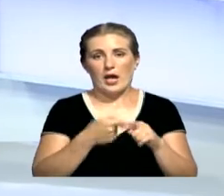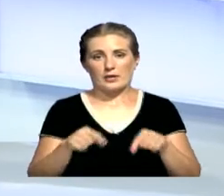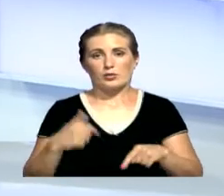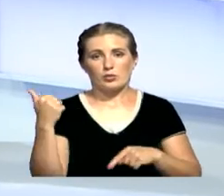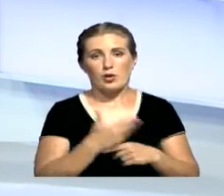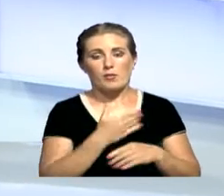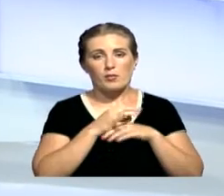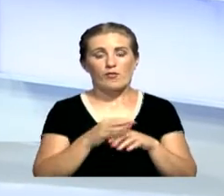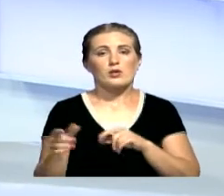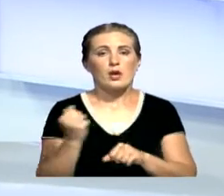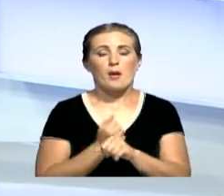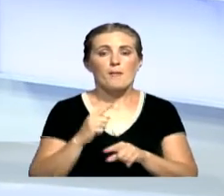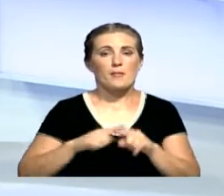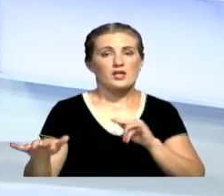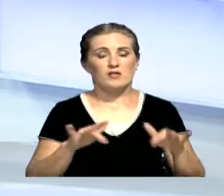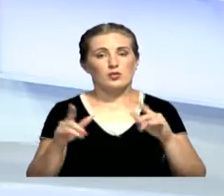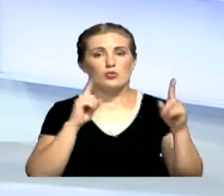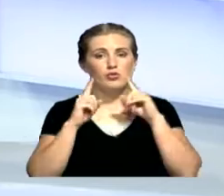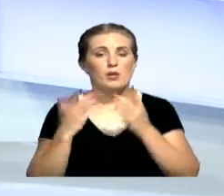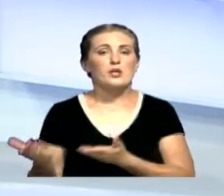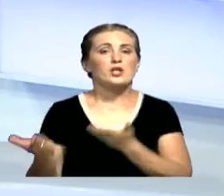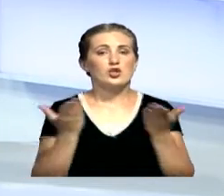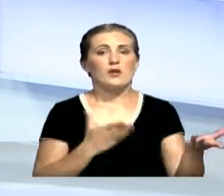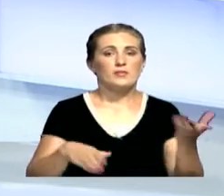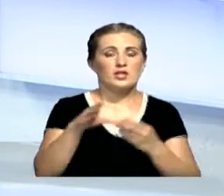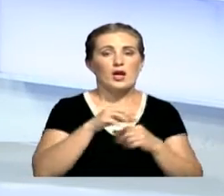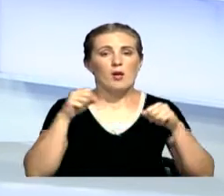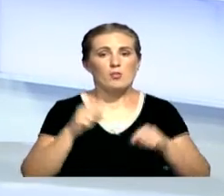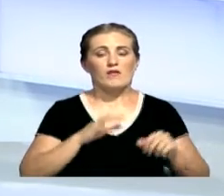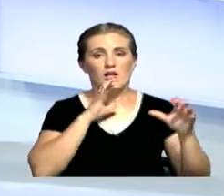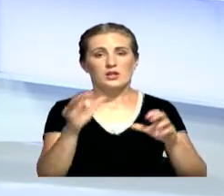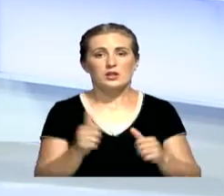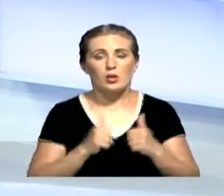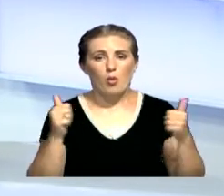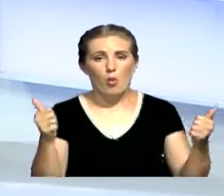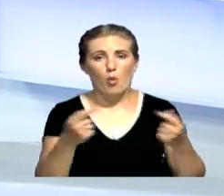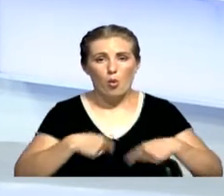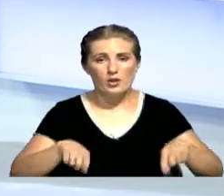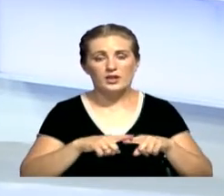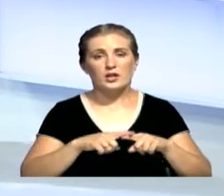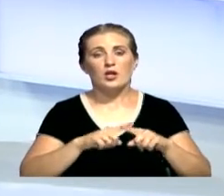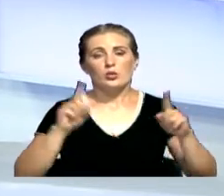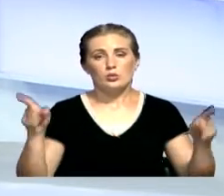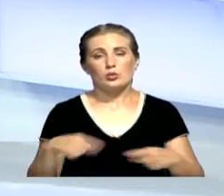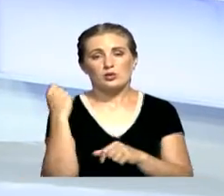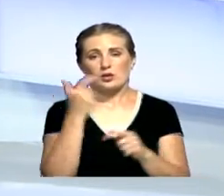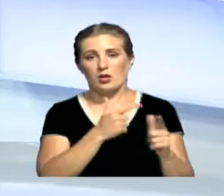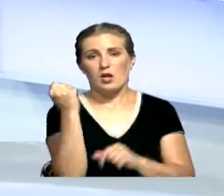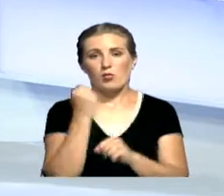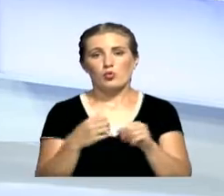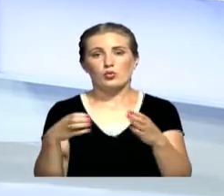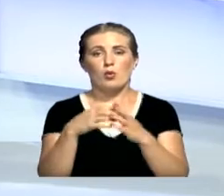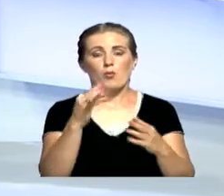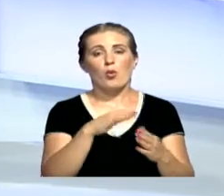оперативное совещание приглашаем всех правоохранительные органы создана рабочая группа а вот по урегулированию